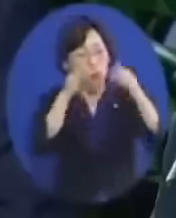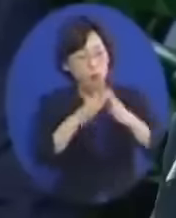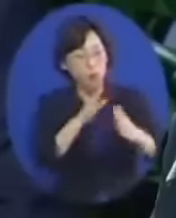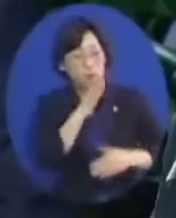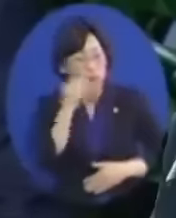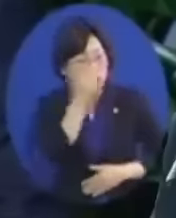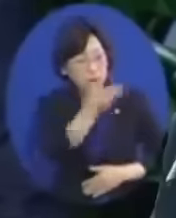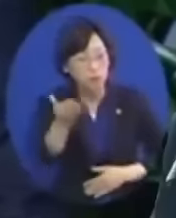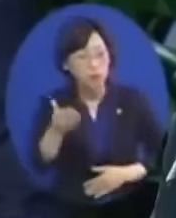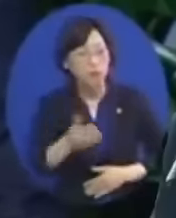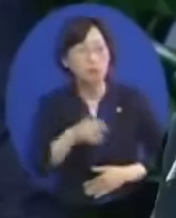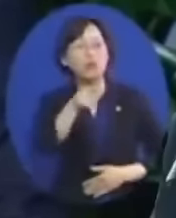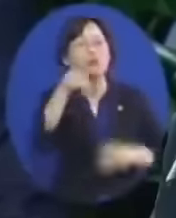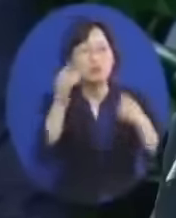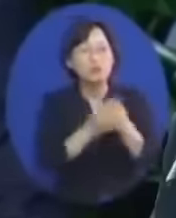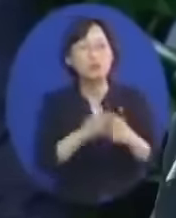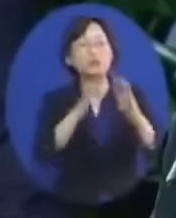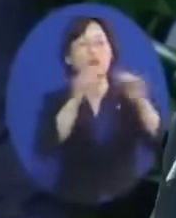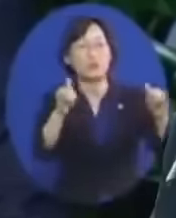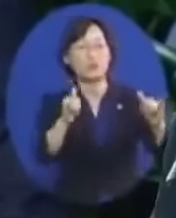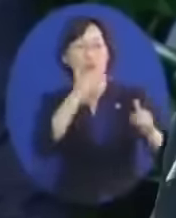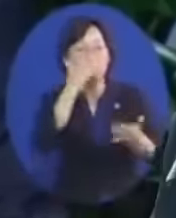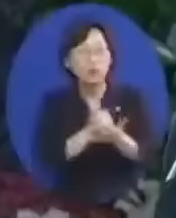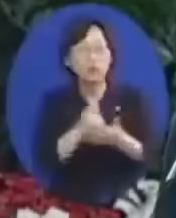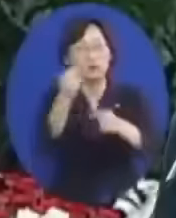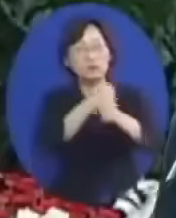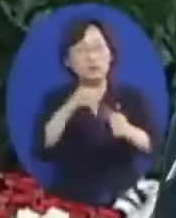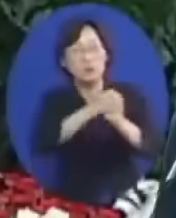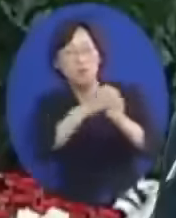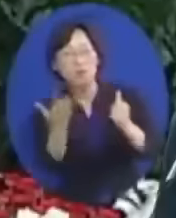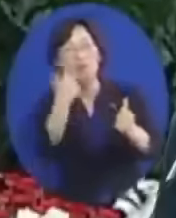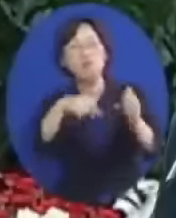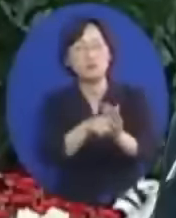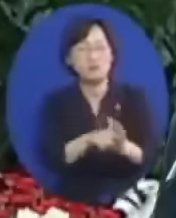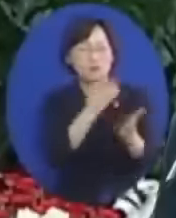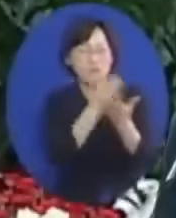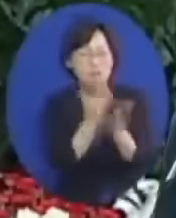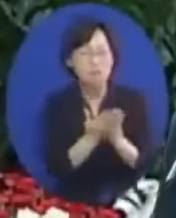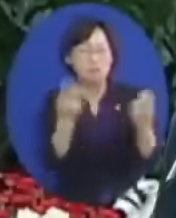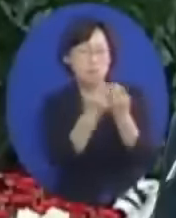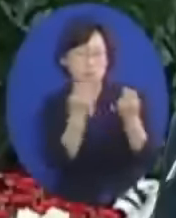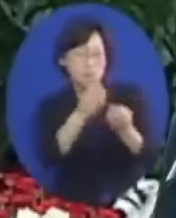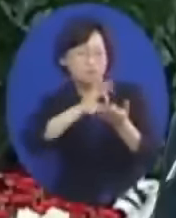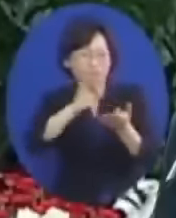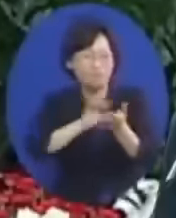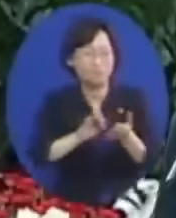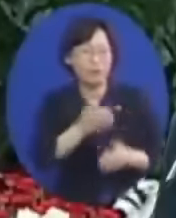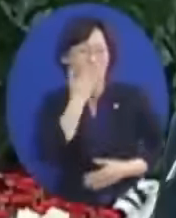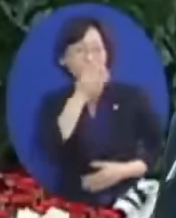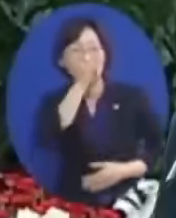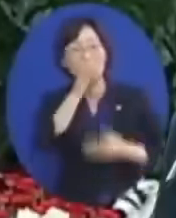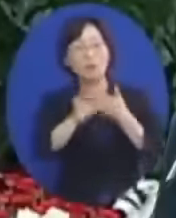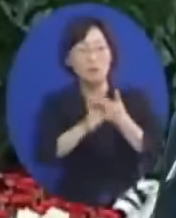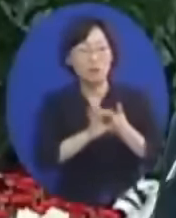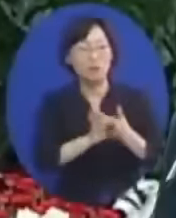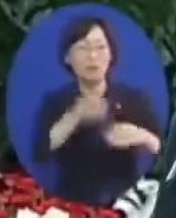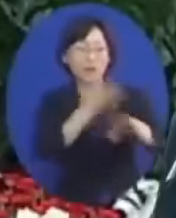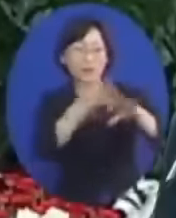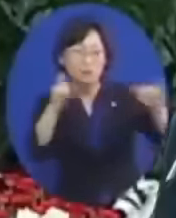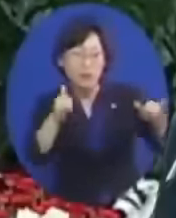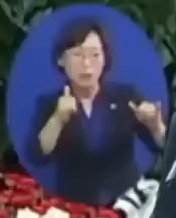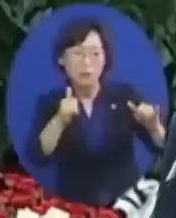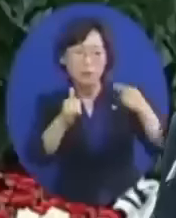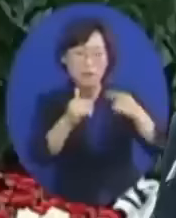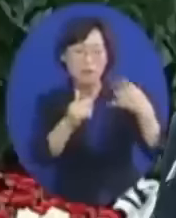있겠습니까? 그러므로 사람은 죄의 짐을 벗어보려고 온갖 수단 방법을 다 써봅니다. 할 수만 있다면 다른